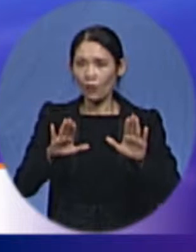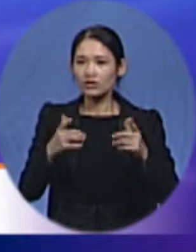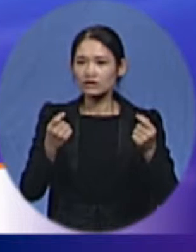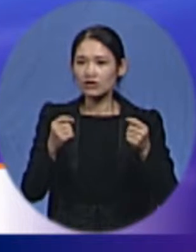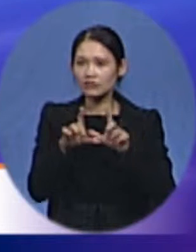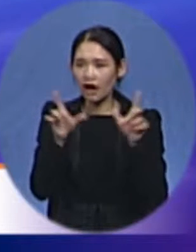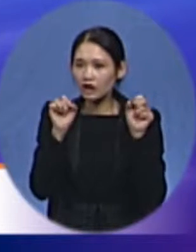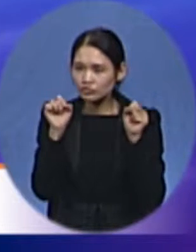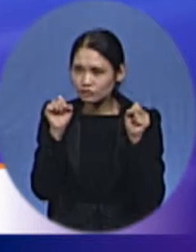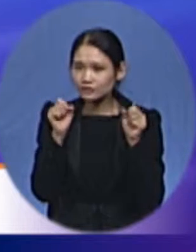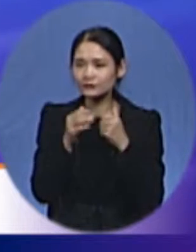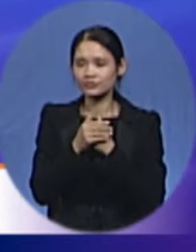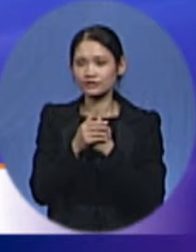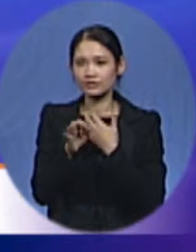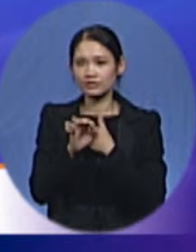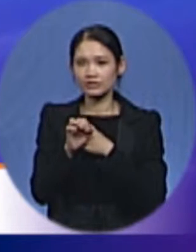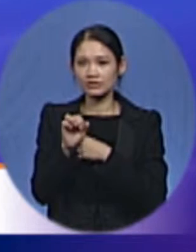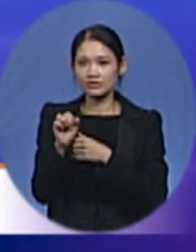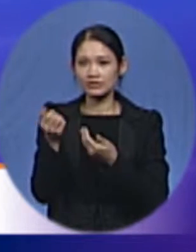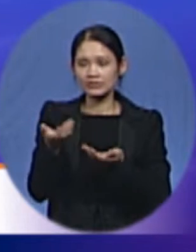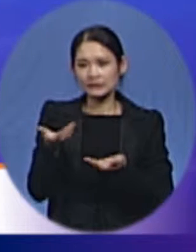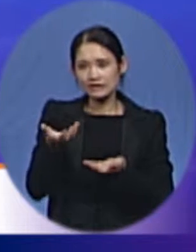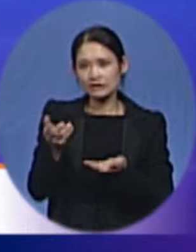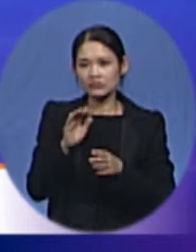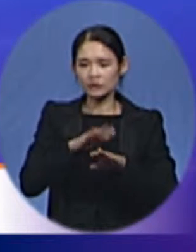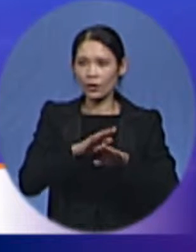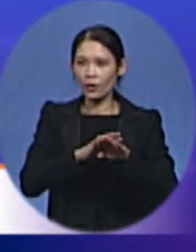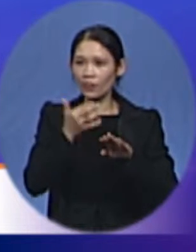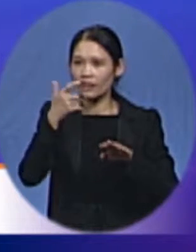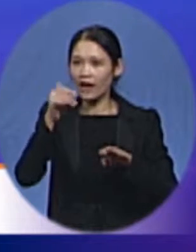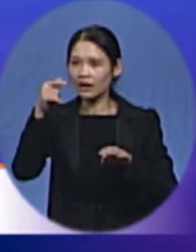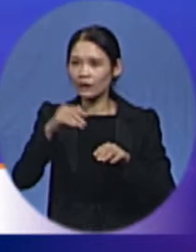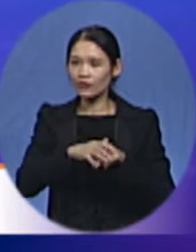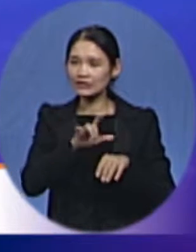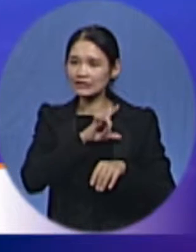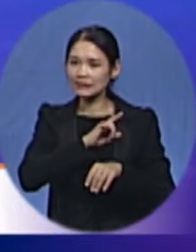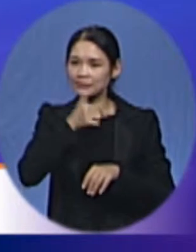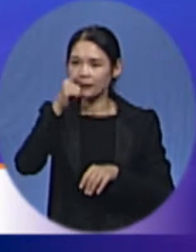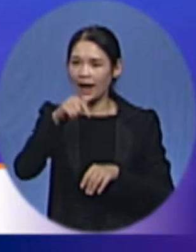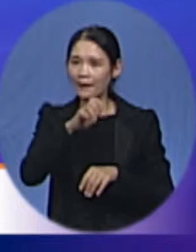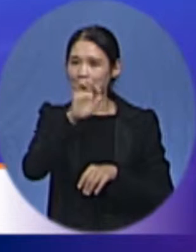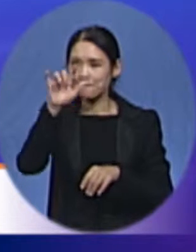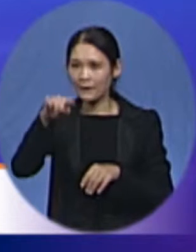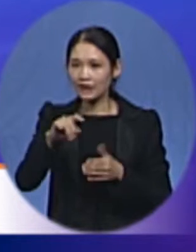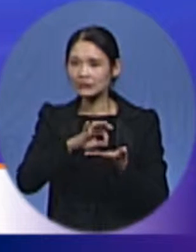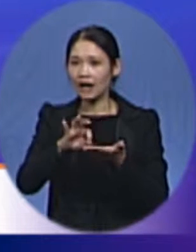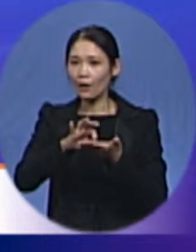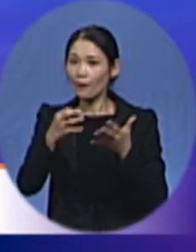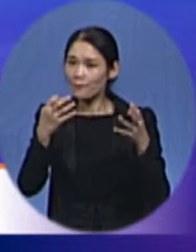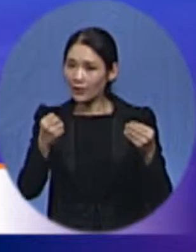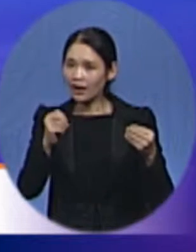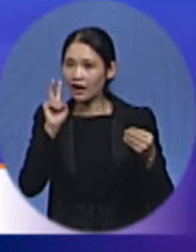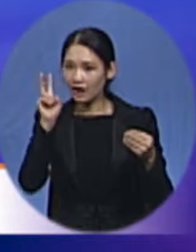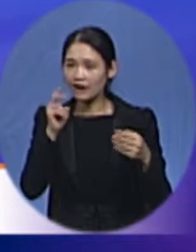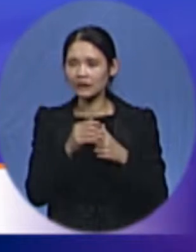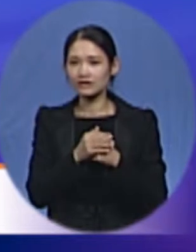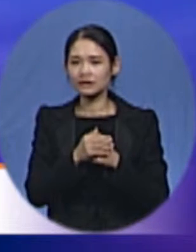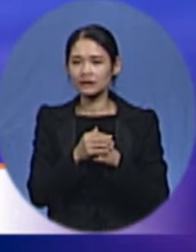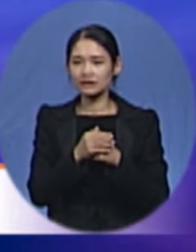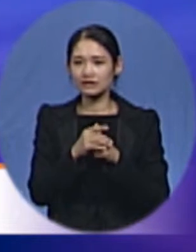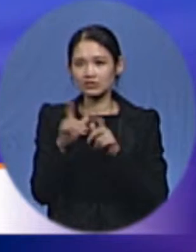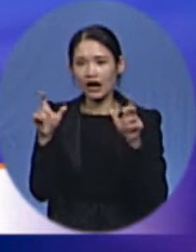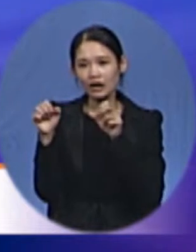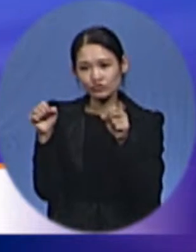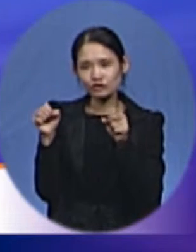오늘처럼 추운 날씨에는 흔들어서 열을 내는 이 손난로, 일명 핫팩 사용하시는 분들 많습니다. 차가운